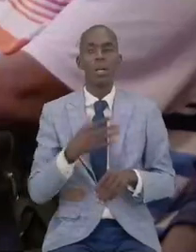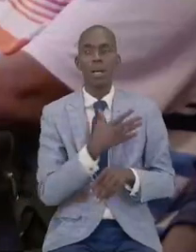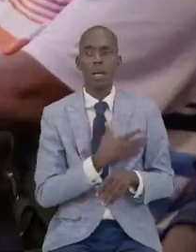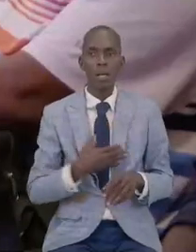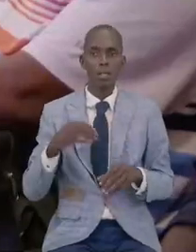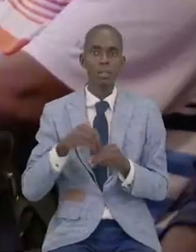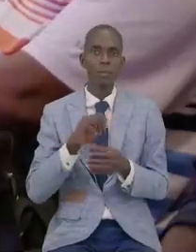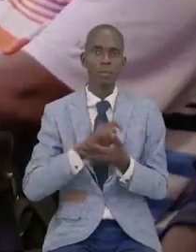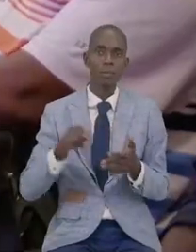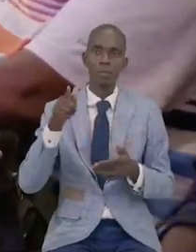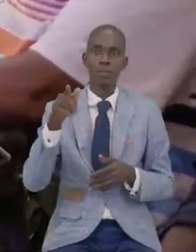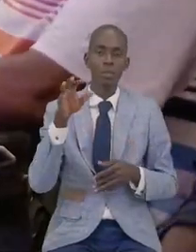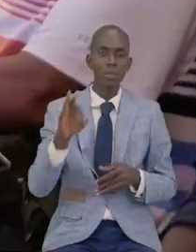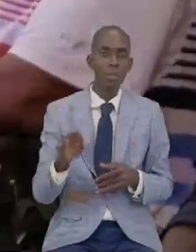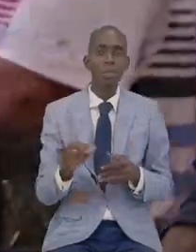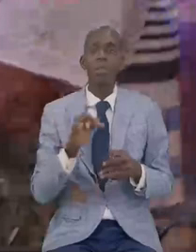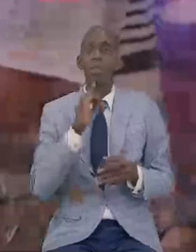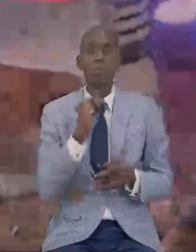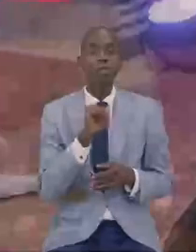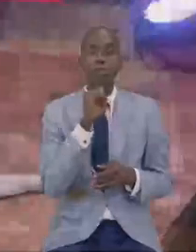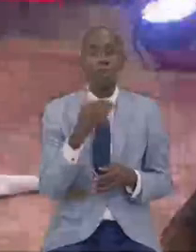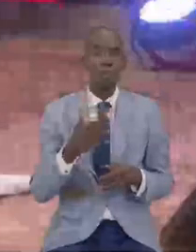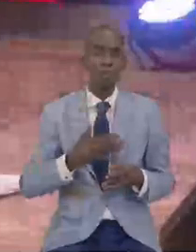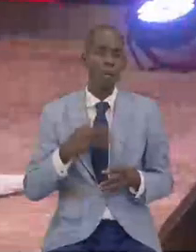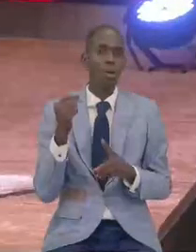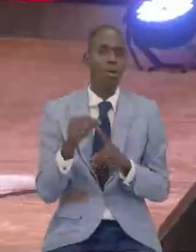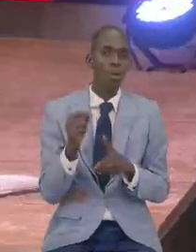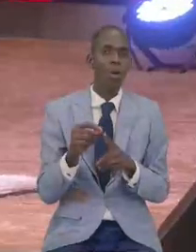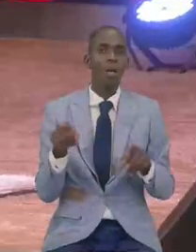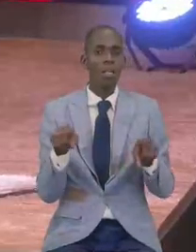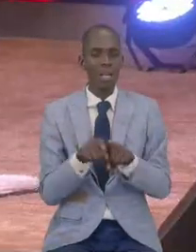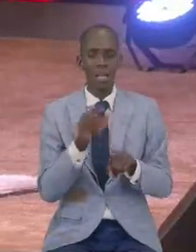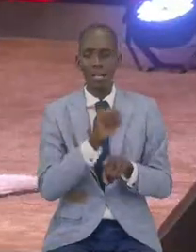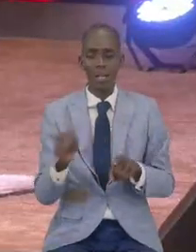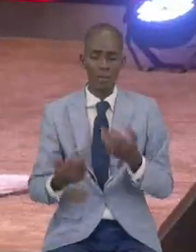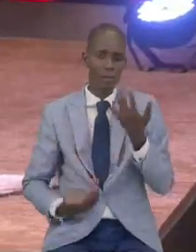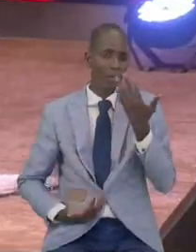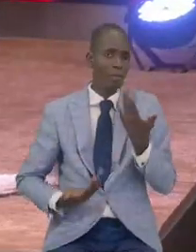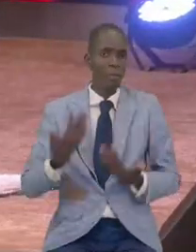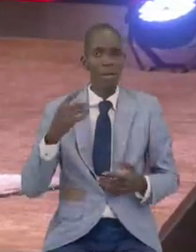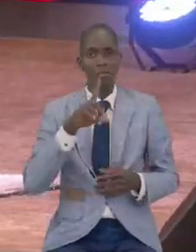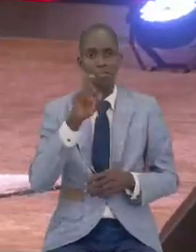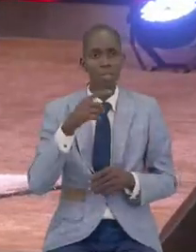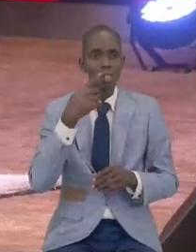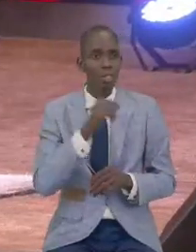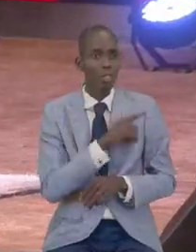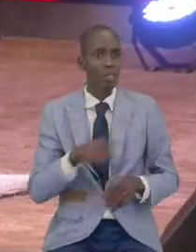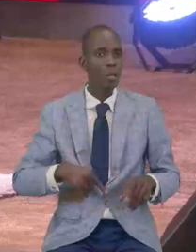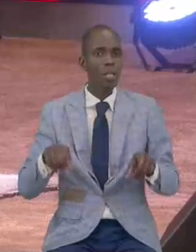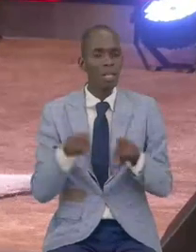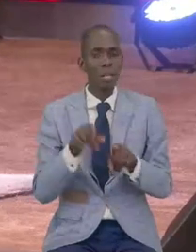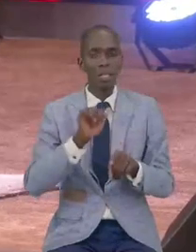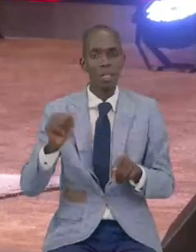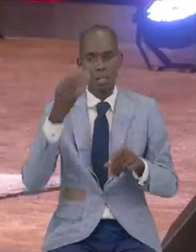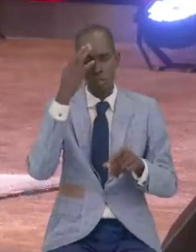29. Ma parole n'est-elle pas comme un feu? Dit l'Éternel. Et comme un marteau